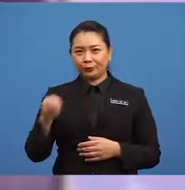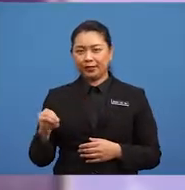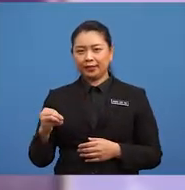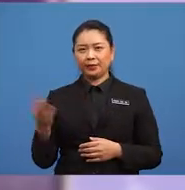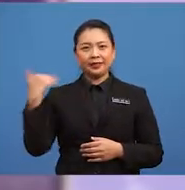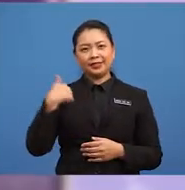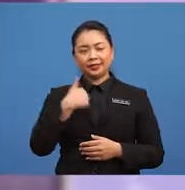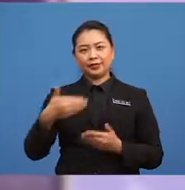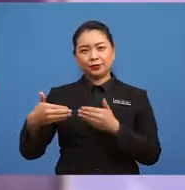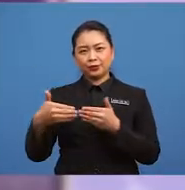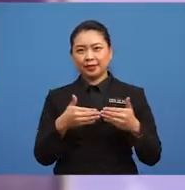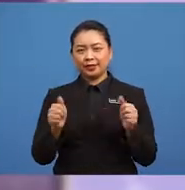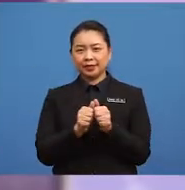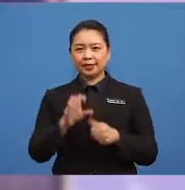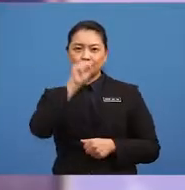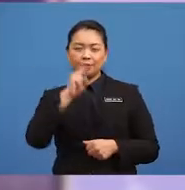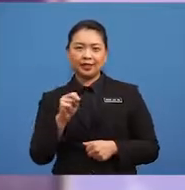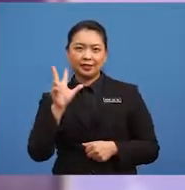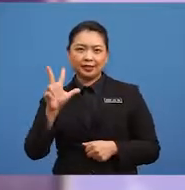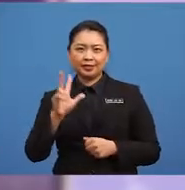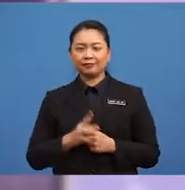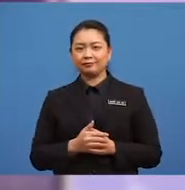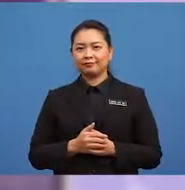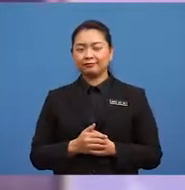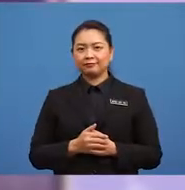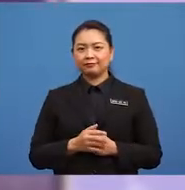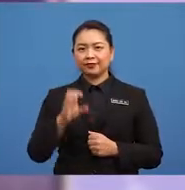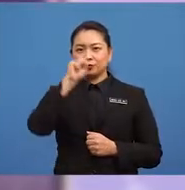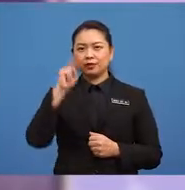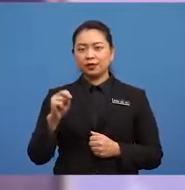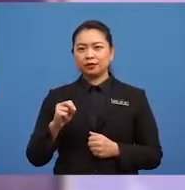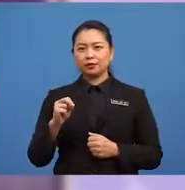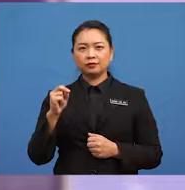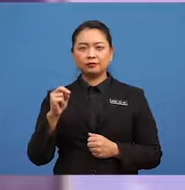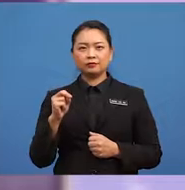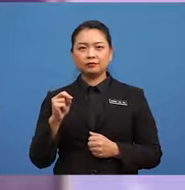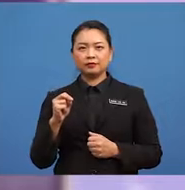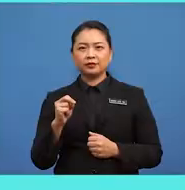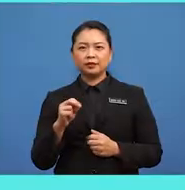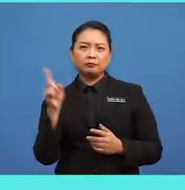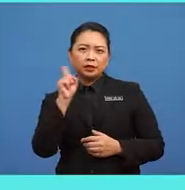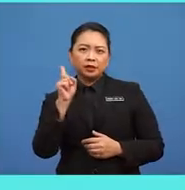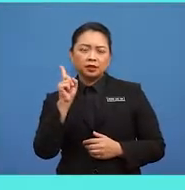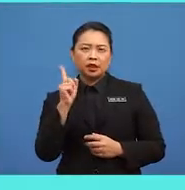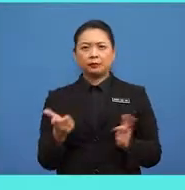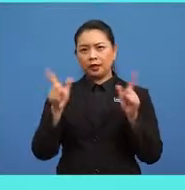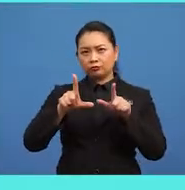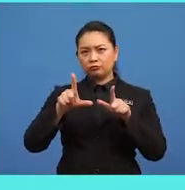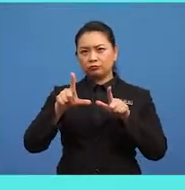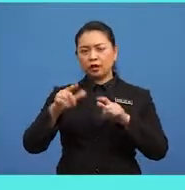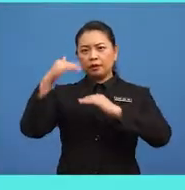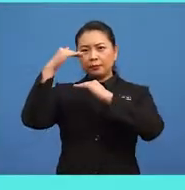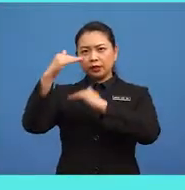Baiklah, murid-murid. Mari kita teruskan dengan soalan ketiga. Soalannya berbunyi, di